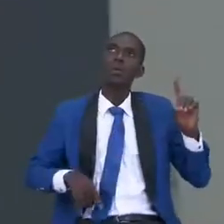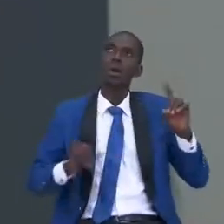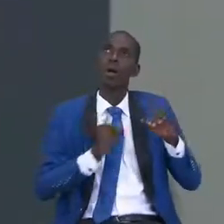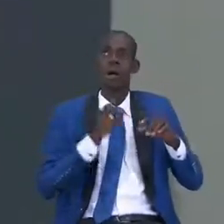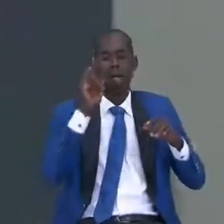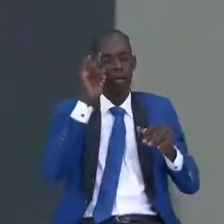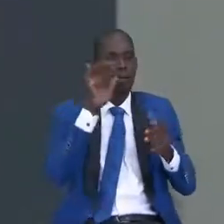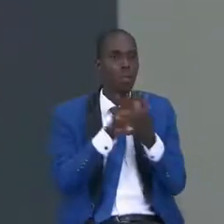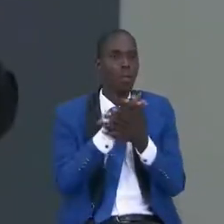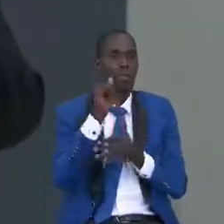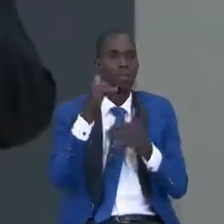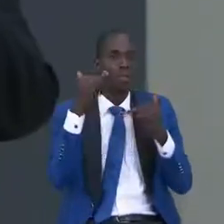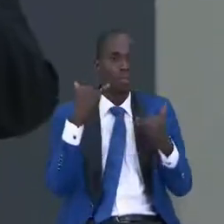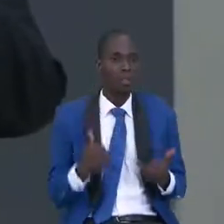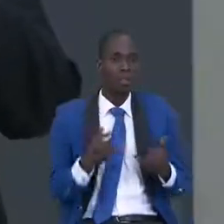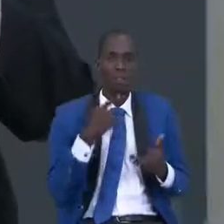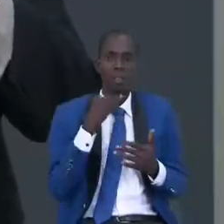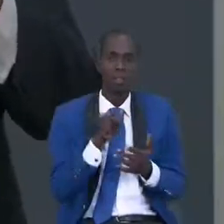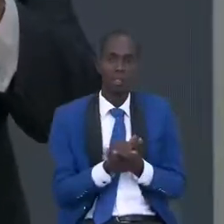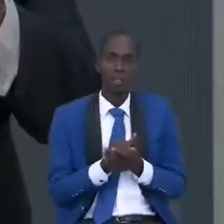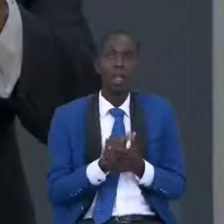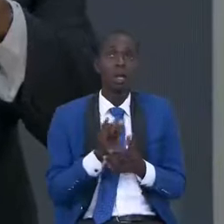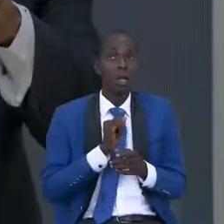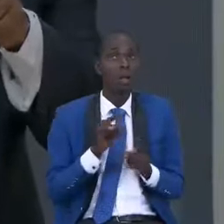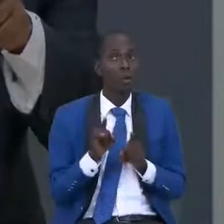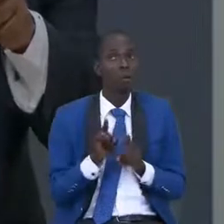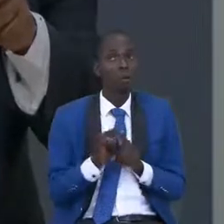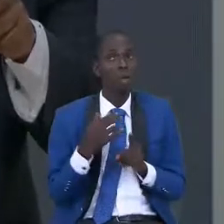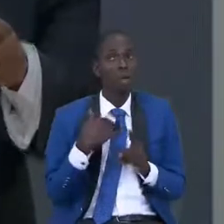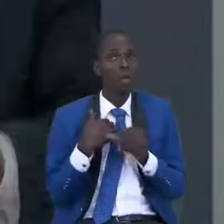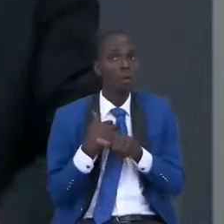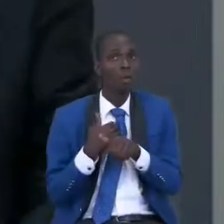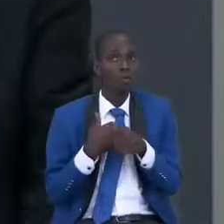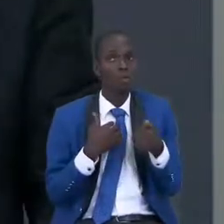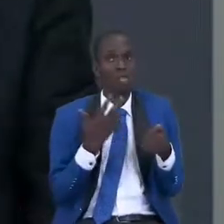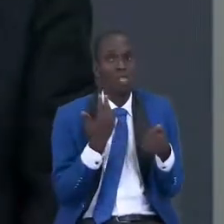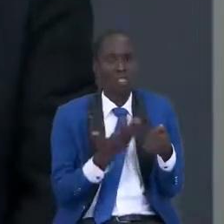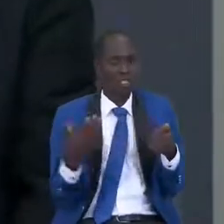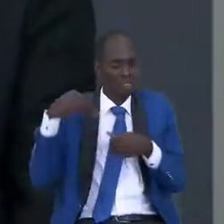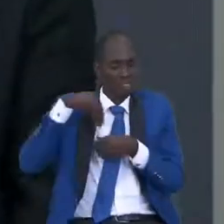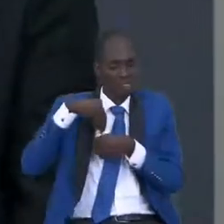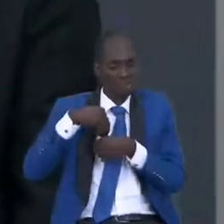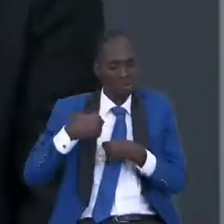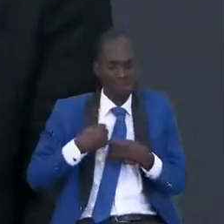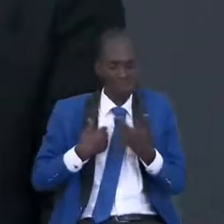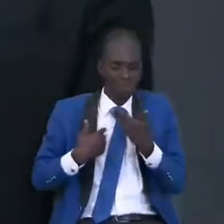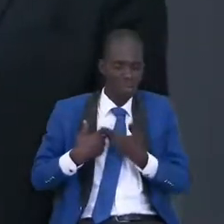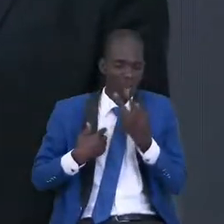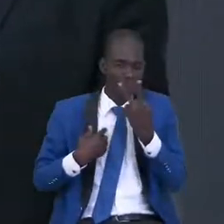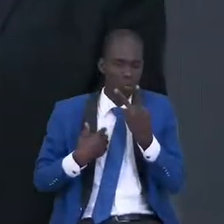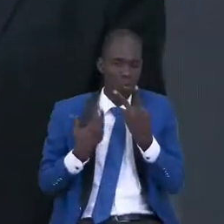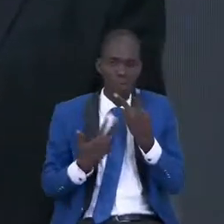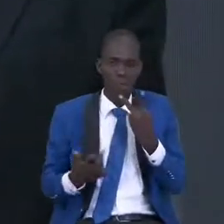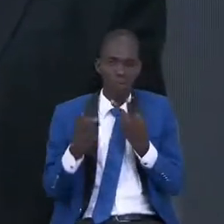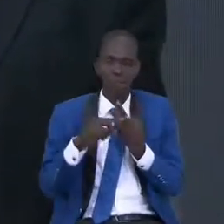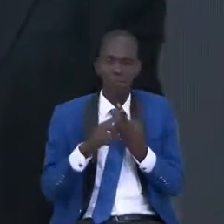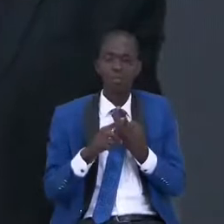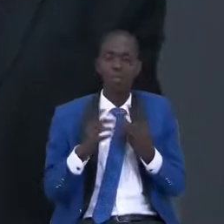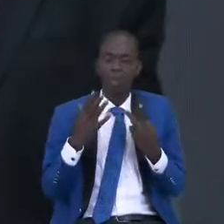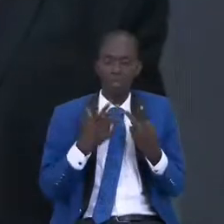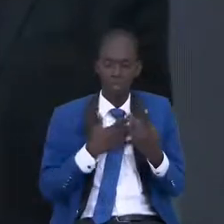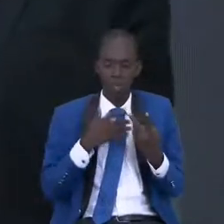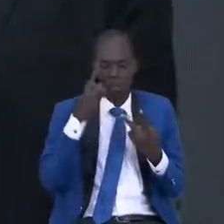dit, Seigneur, j'ai aussi autre chose en moi ici, mon